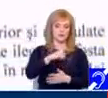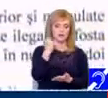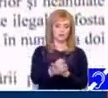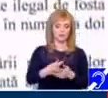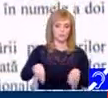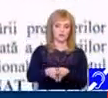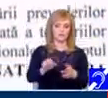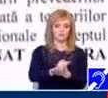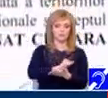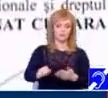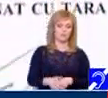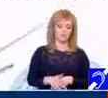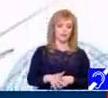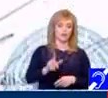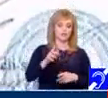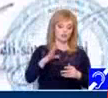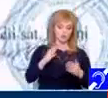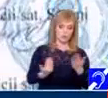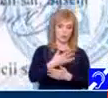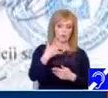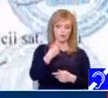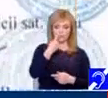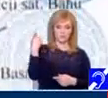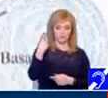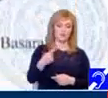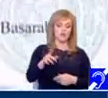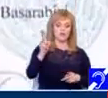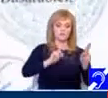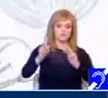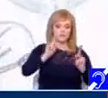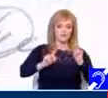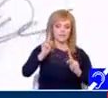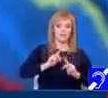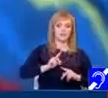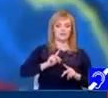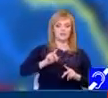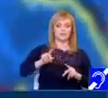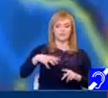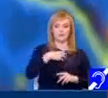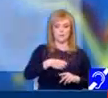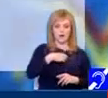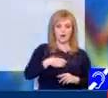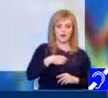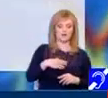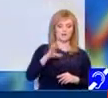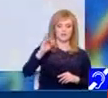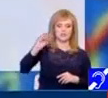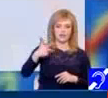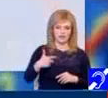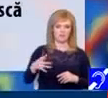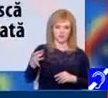două maluri ale Prutului. În cea mai nouă inițiativă de acest fel, consilierii comunei Săsen-Călăraș spun că, în restabilirea dreptului